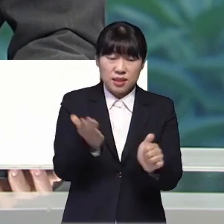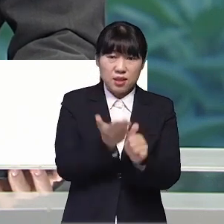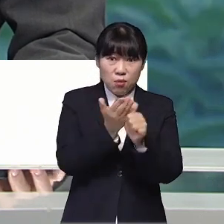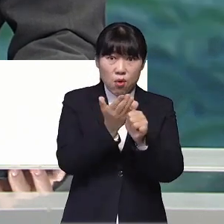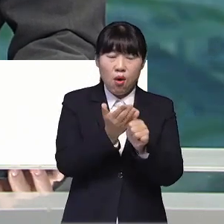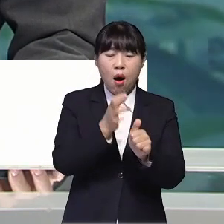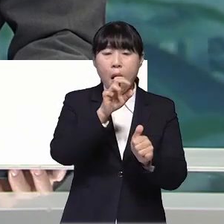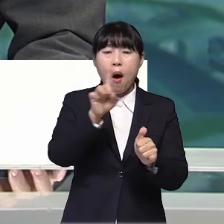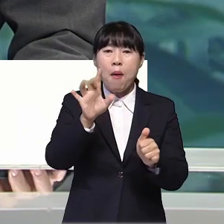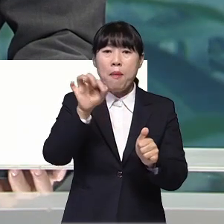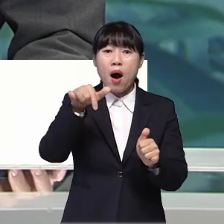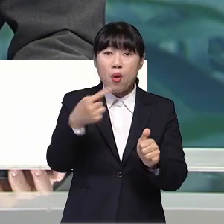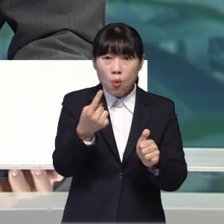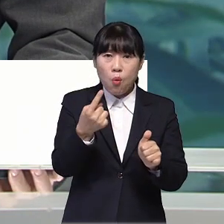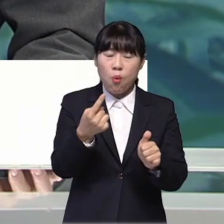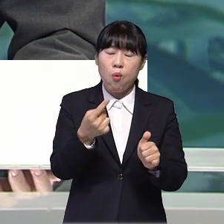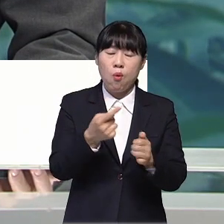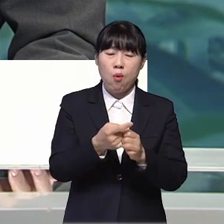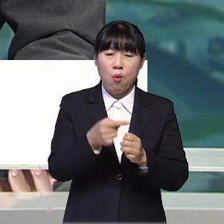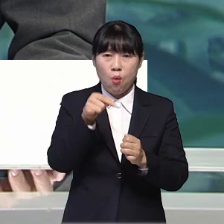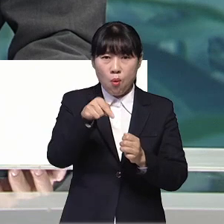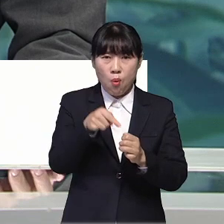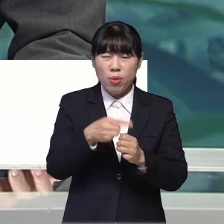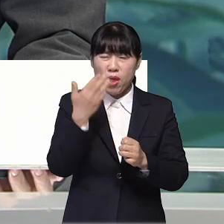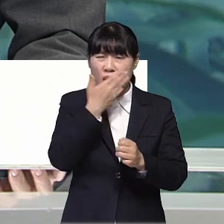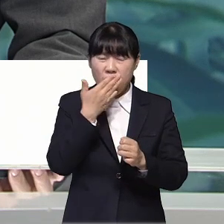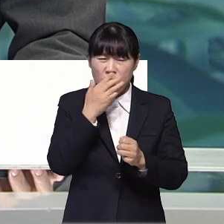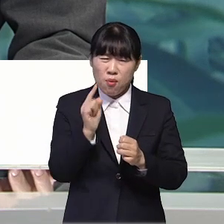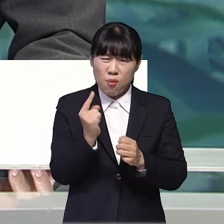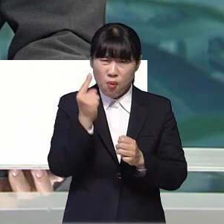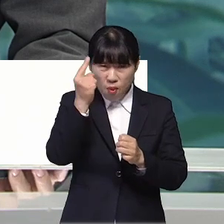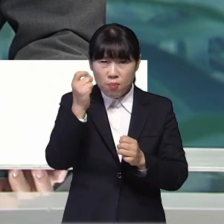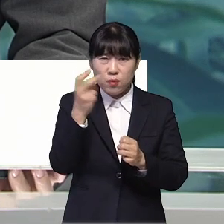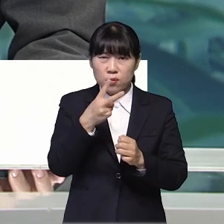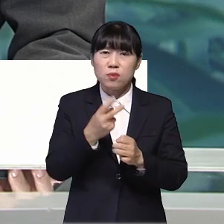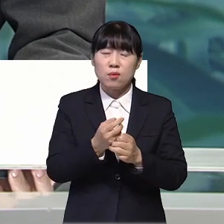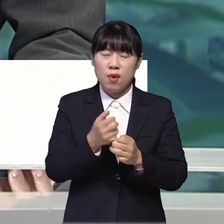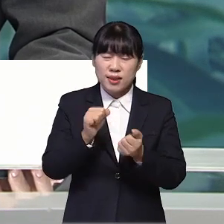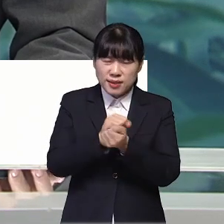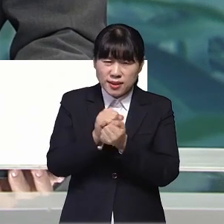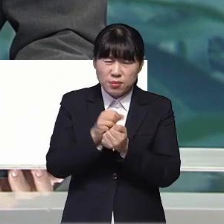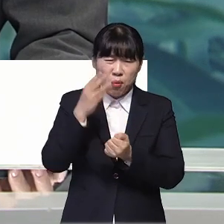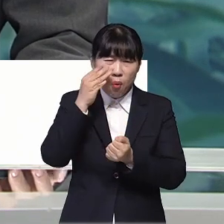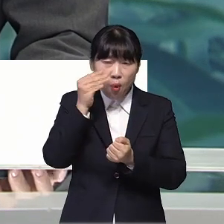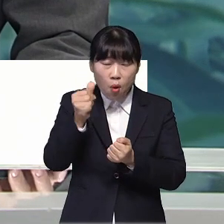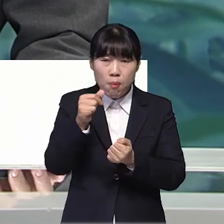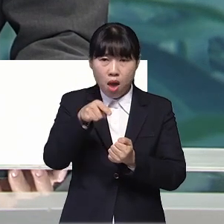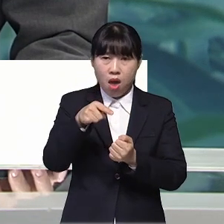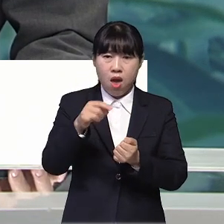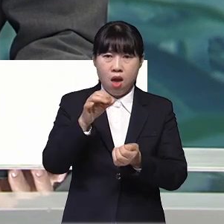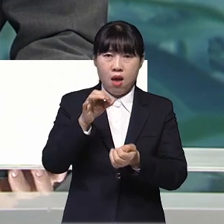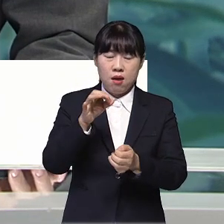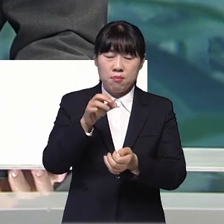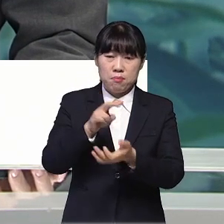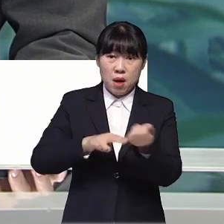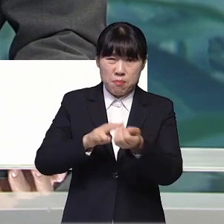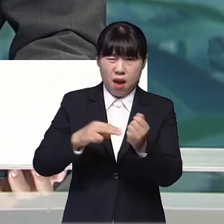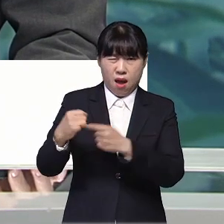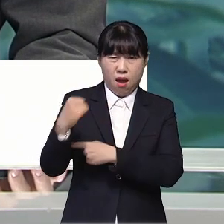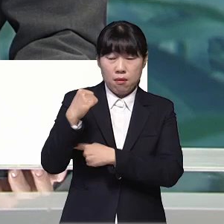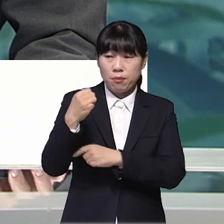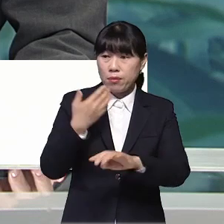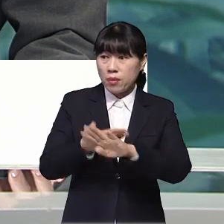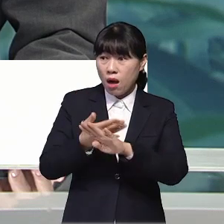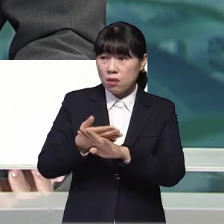소비자의 입맛을 사로잡으며 아열대 과일 시장에서 독주하고 있습니다 다르나 열대 과일이 소리쳐